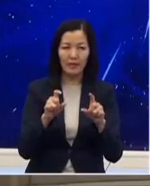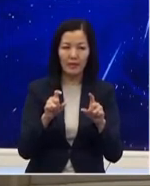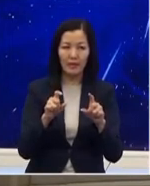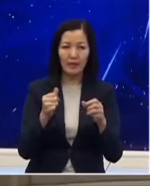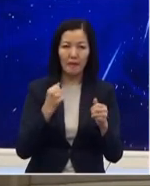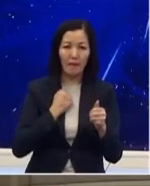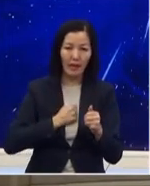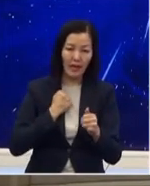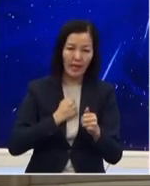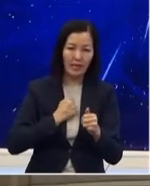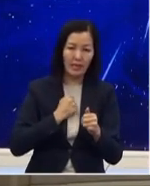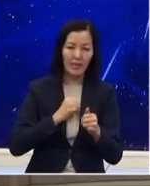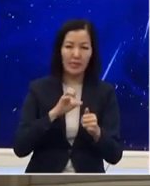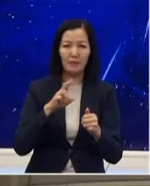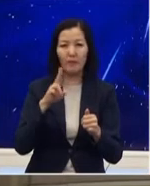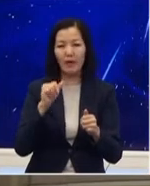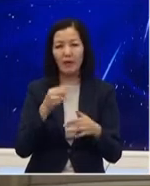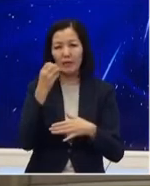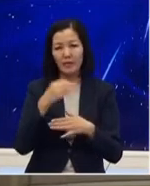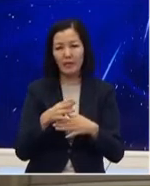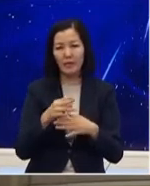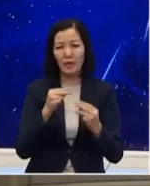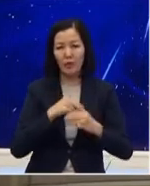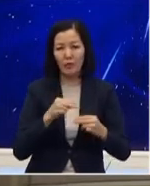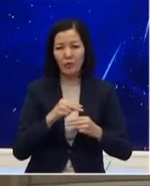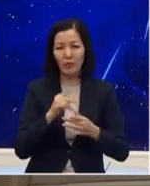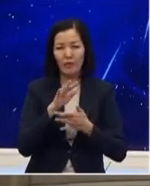бани, спа-центры, их работа